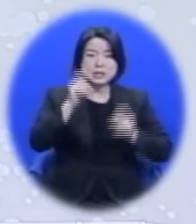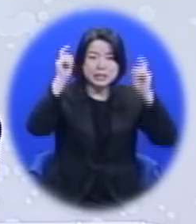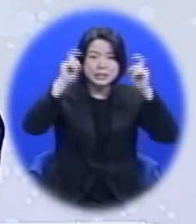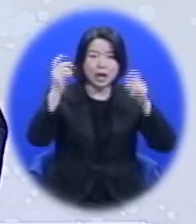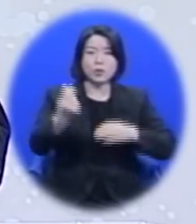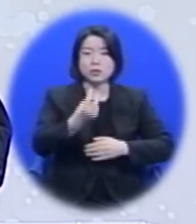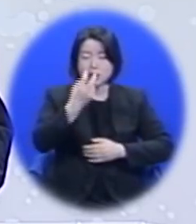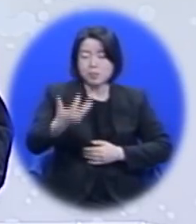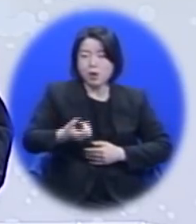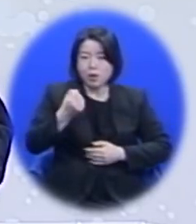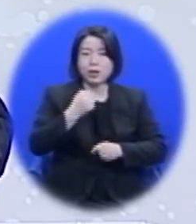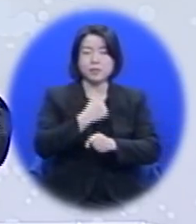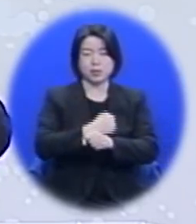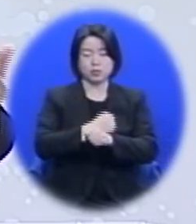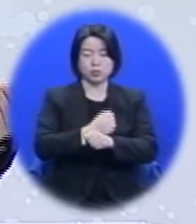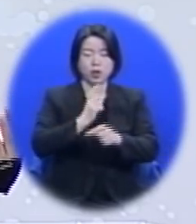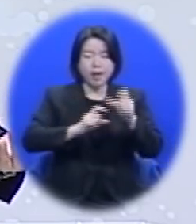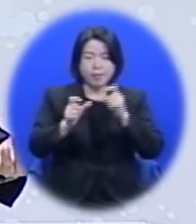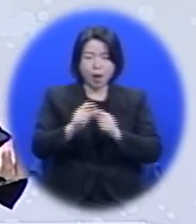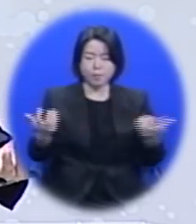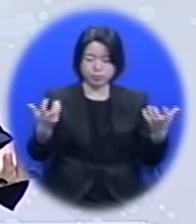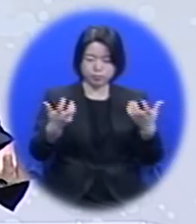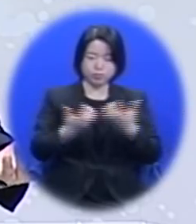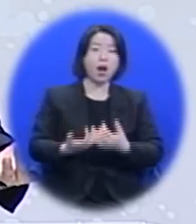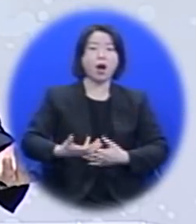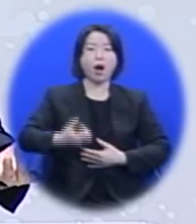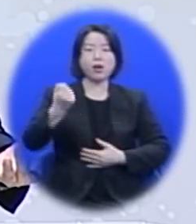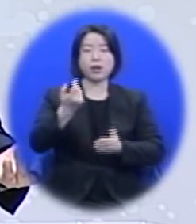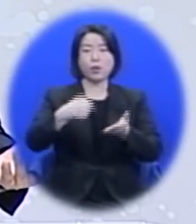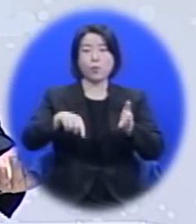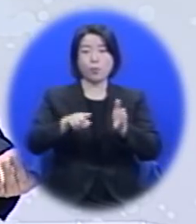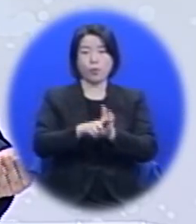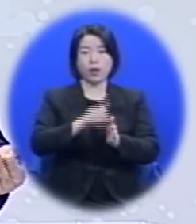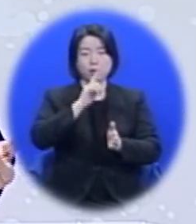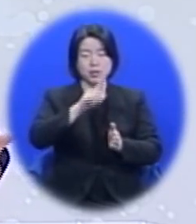하고 더 풍성히 얻게 하려는 것이라.